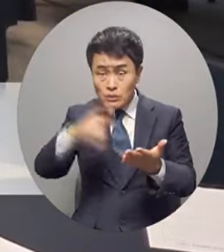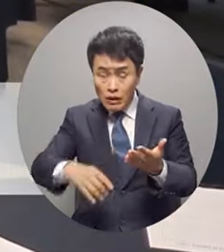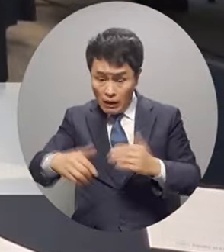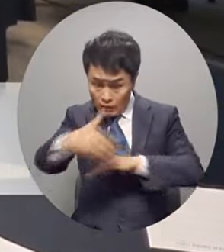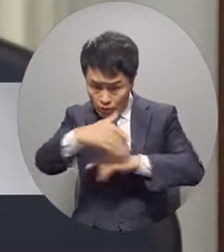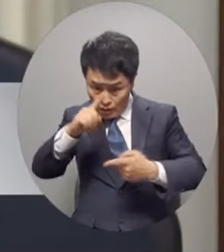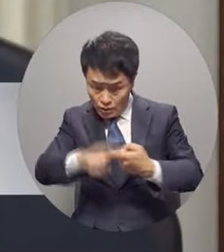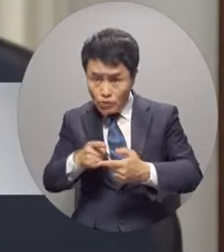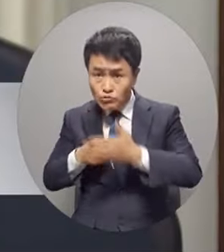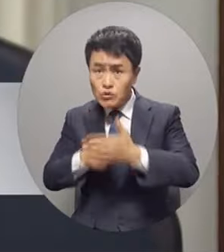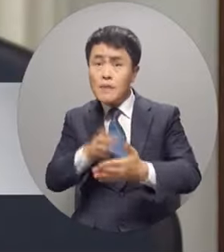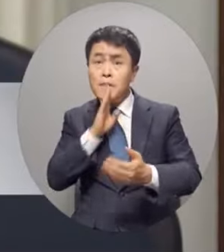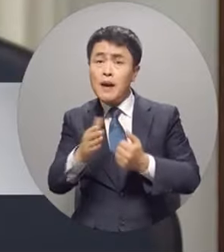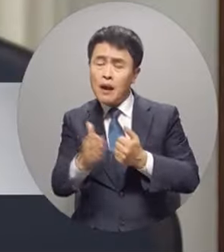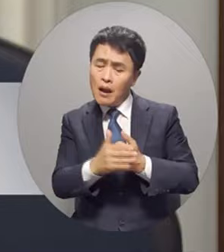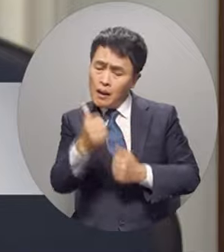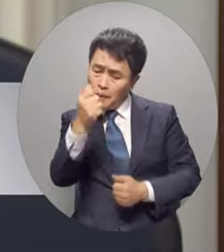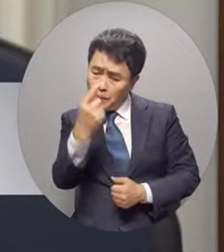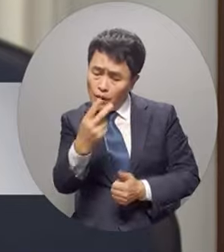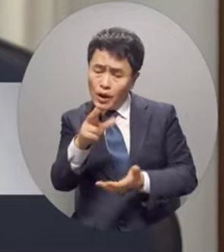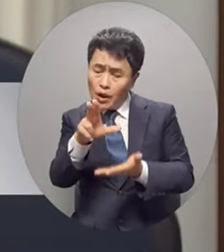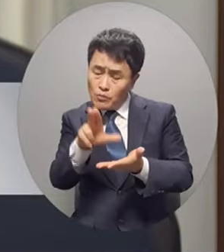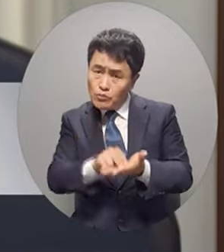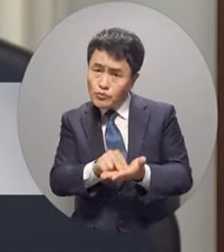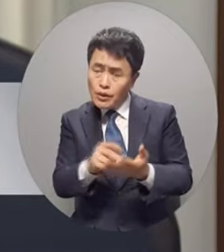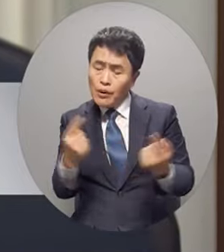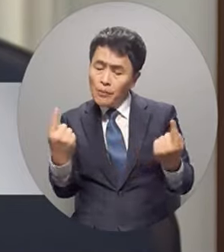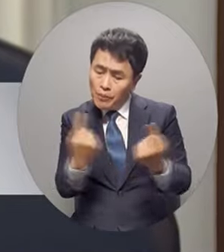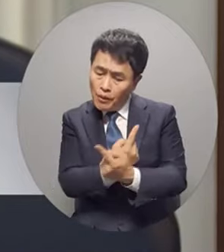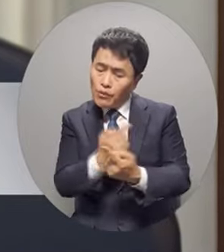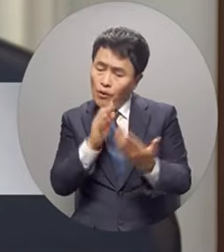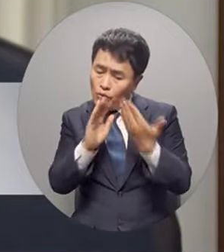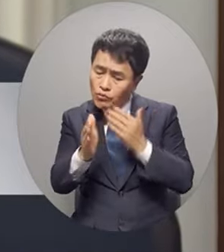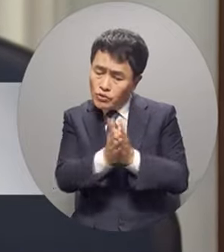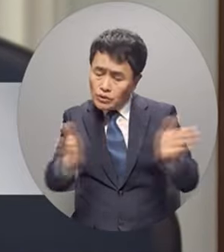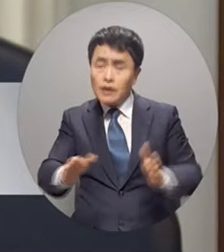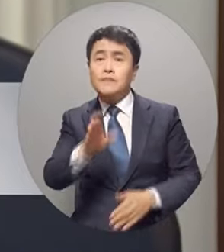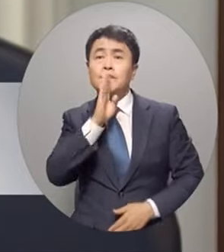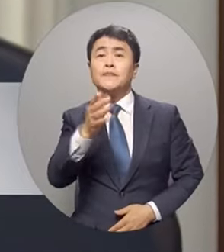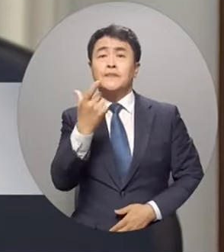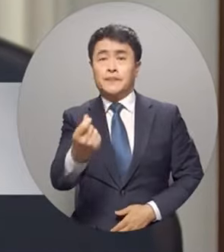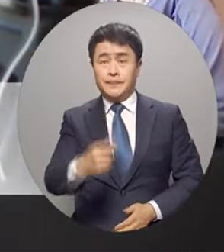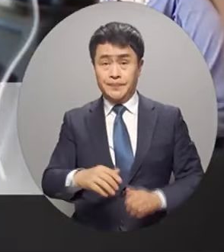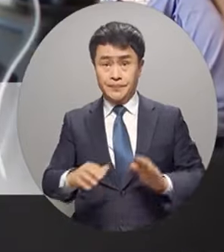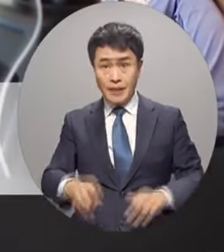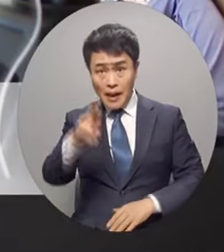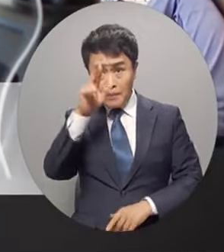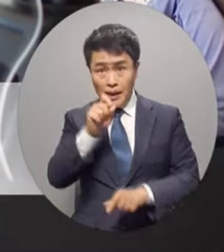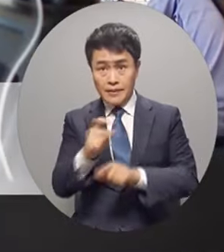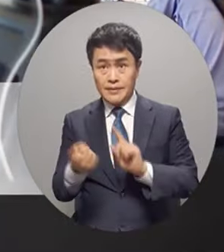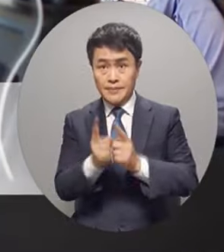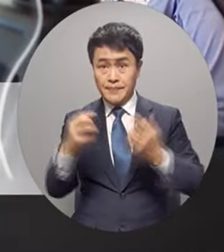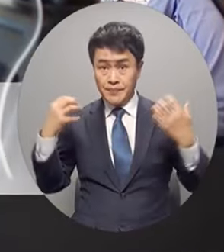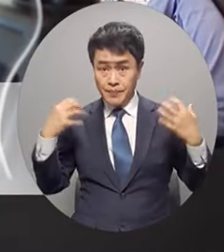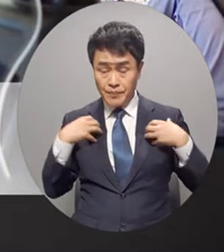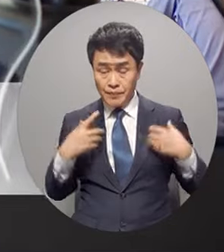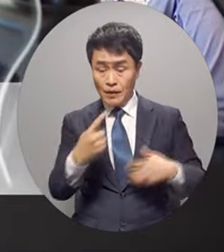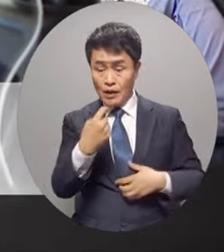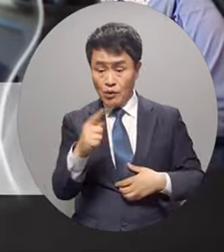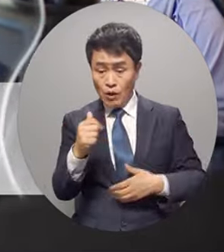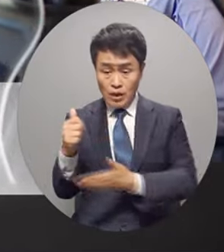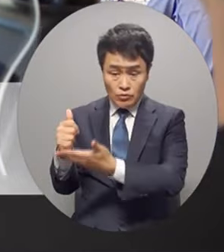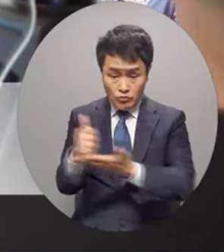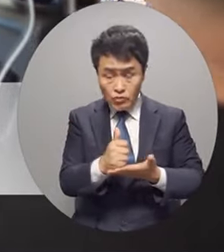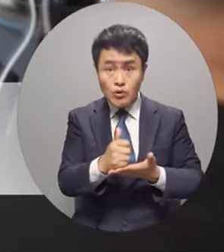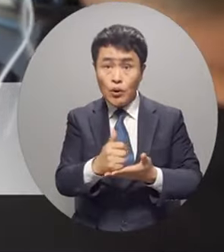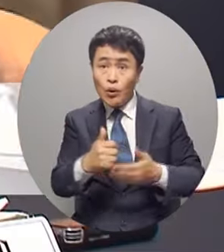것이 옳지만 몇 가지 문제를 보완한 후에 시행하는 것이 적절하다고 말했습니다. 박 직무대행은 관훈클럽 초청